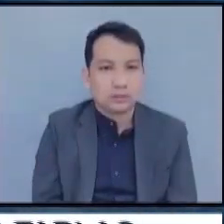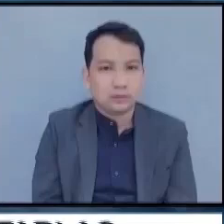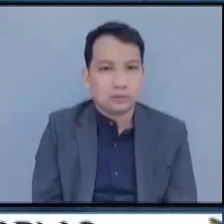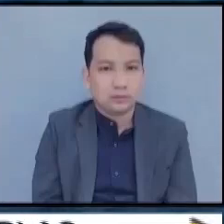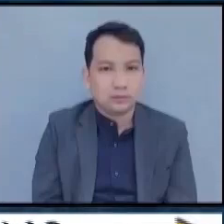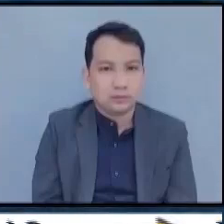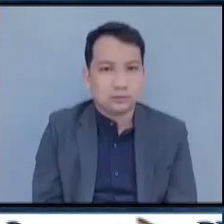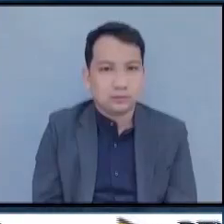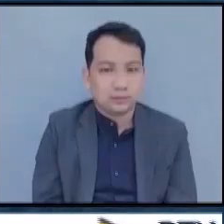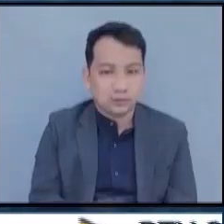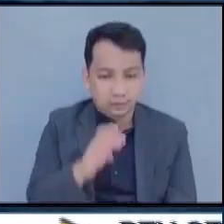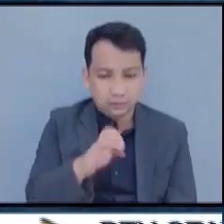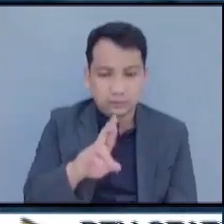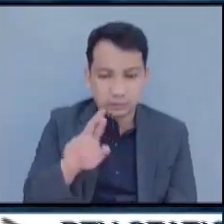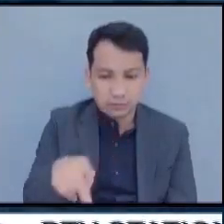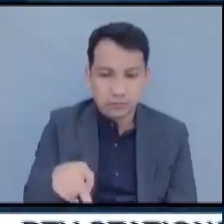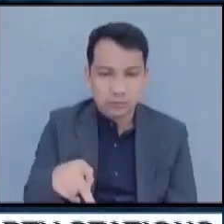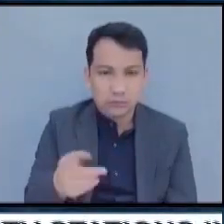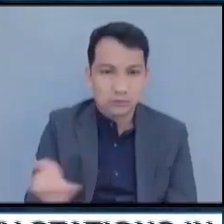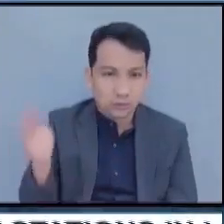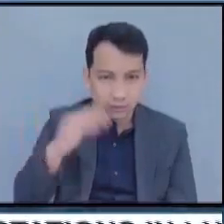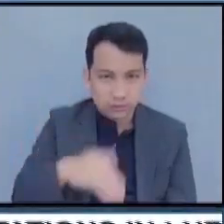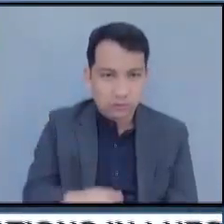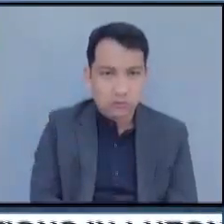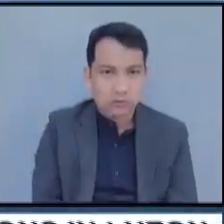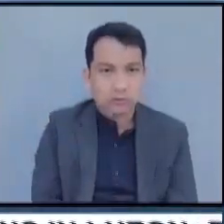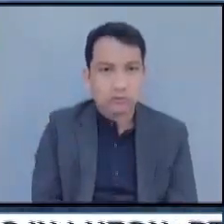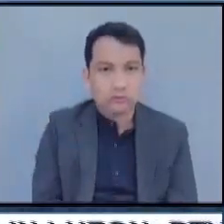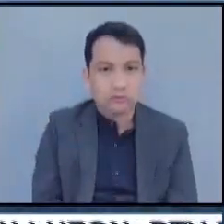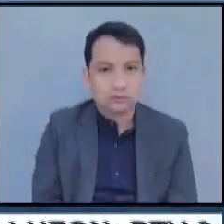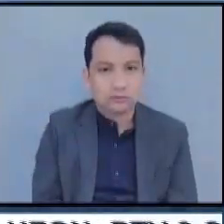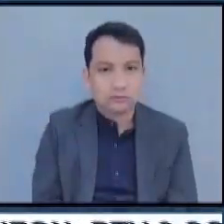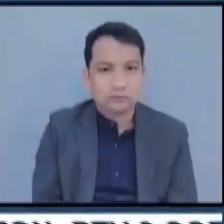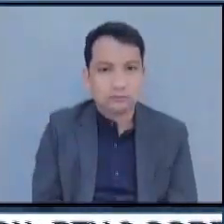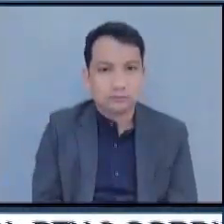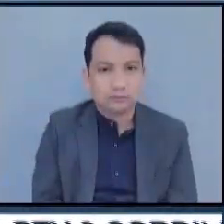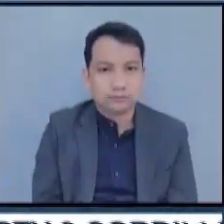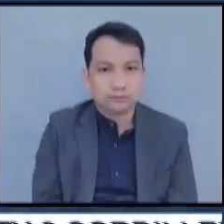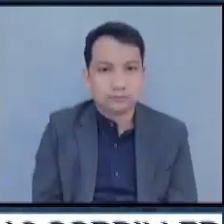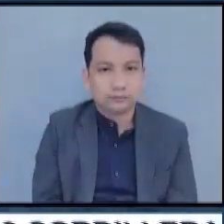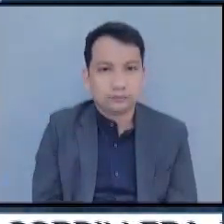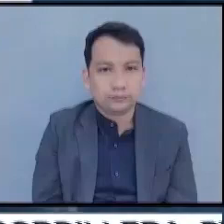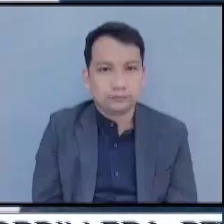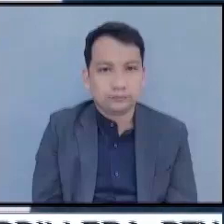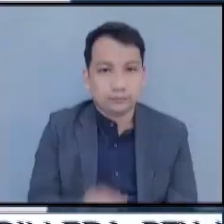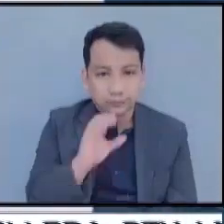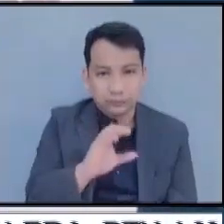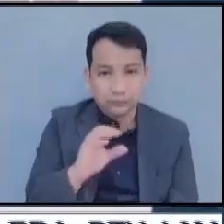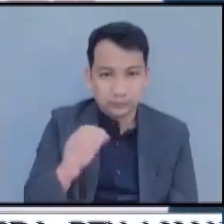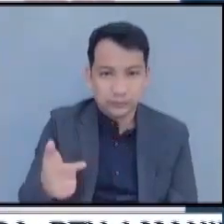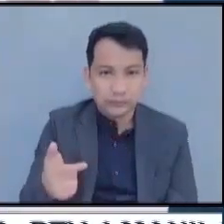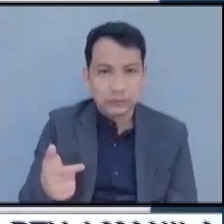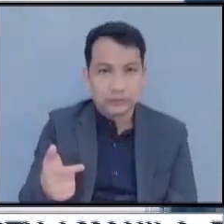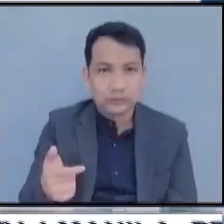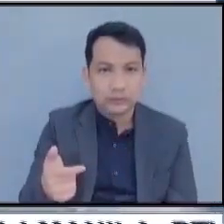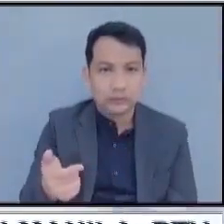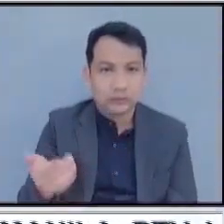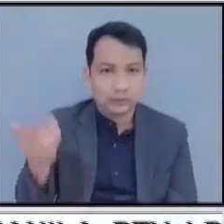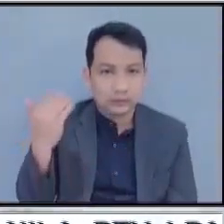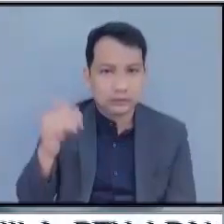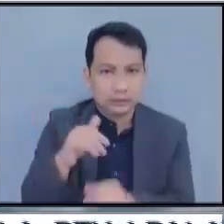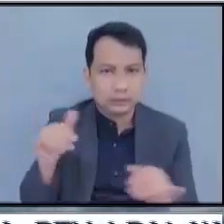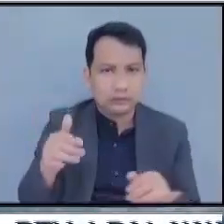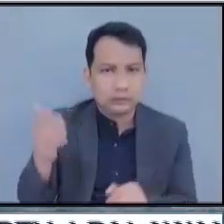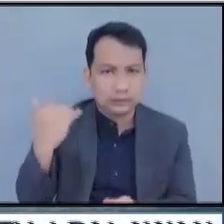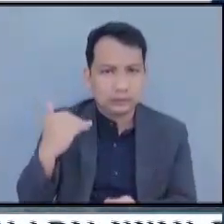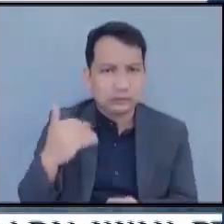BRP Tamblot sa maghapon. Kitang-kita ang pagsyado ng malaking barko ng CCG sa BIFAR tulad ng mga nakaraang insidente para